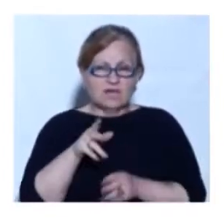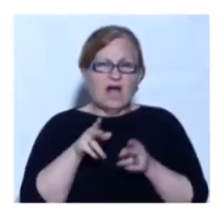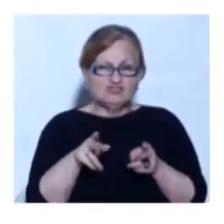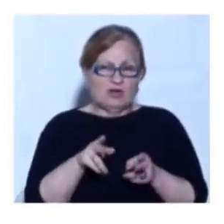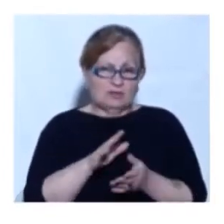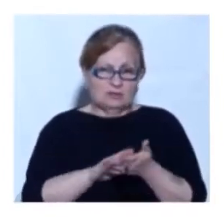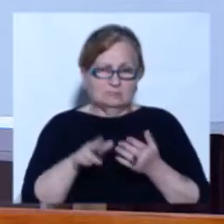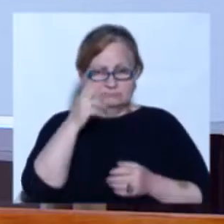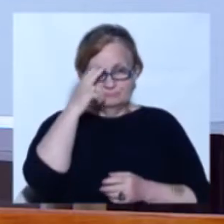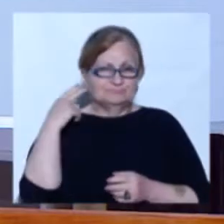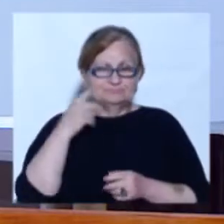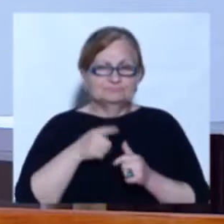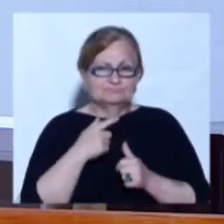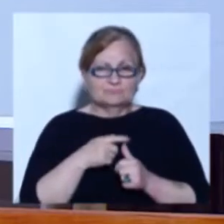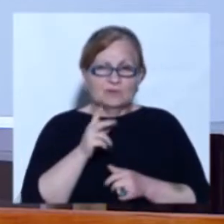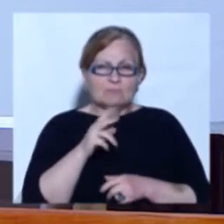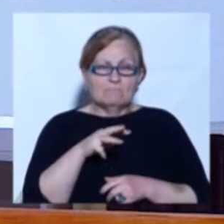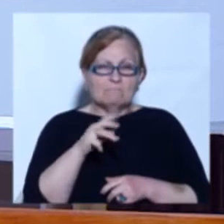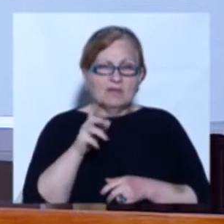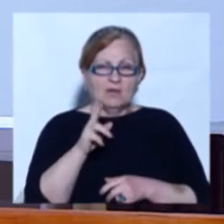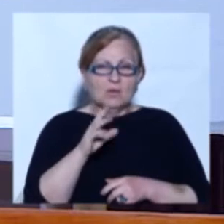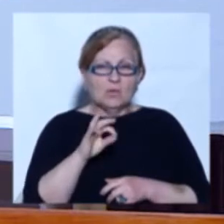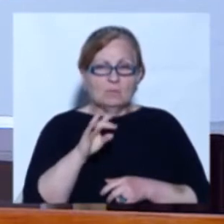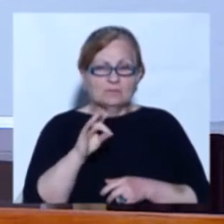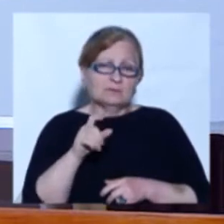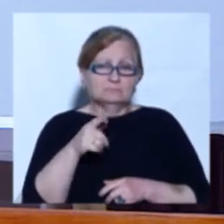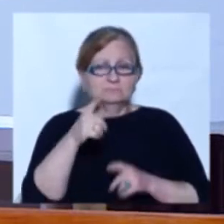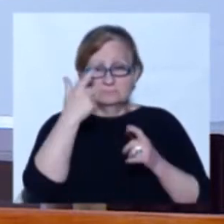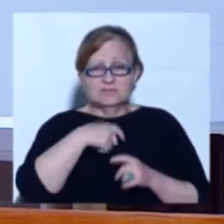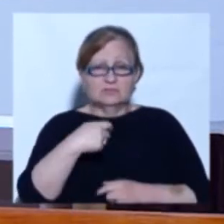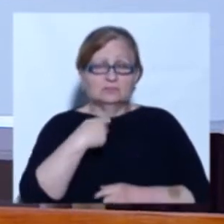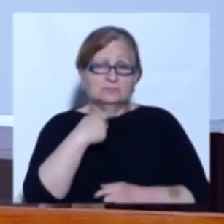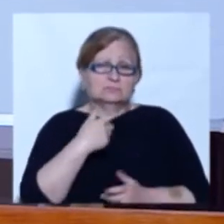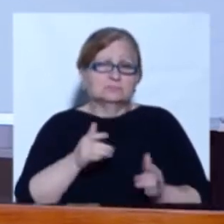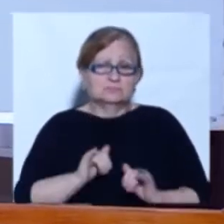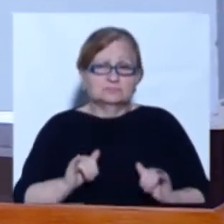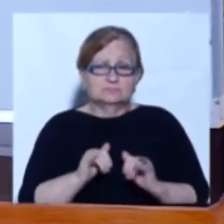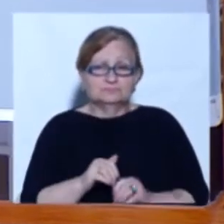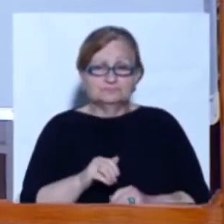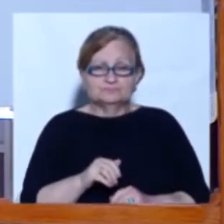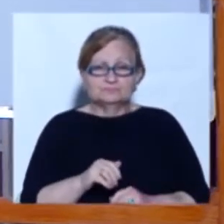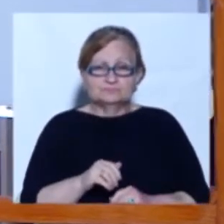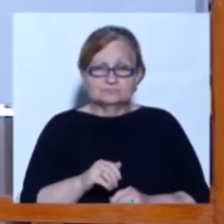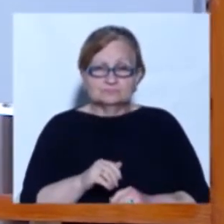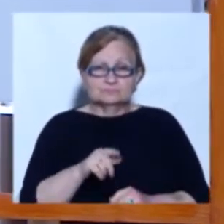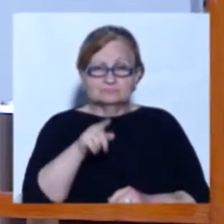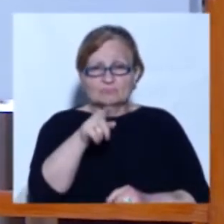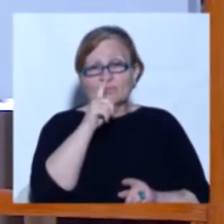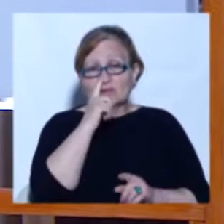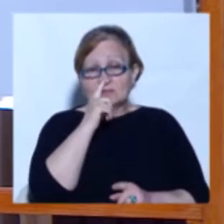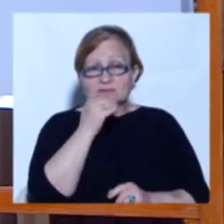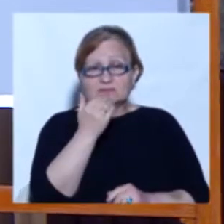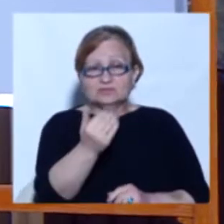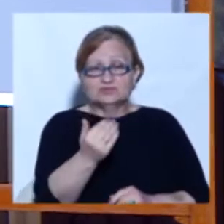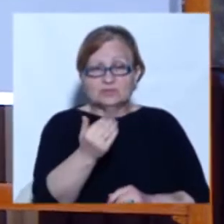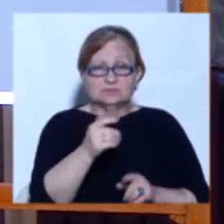ყაჩაღობს. ყაჩაღობით ირჩენს თავს. აბა ნახოთ. ნახე, შენს ბარათზე არის